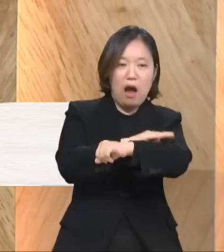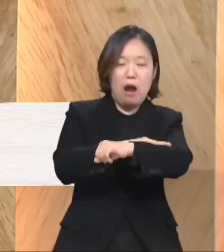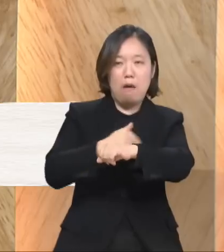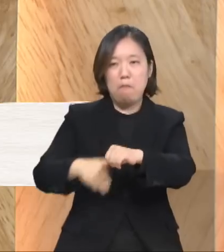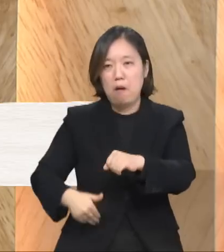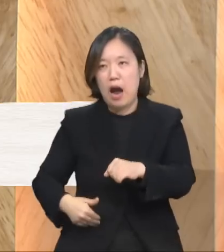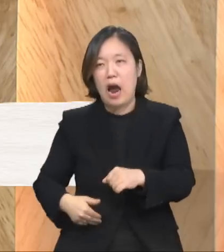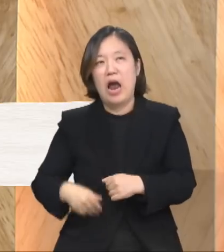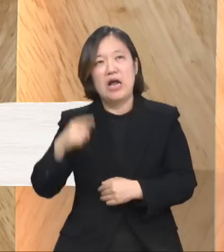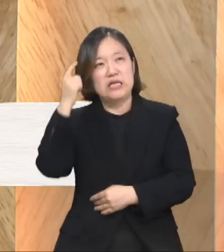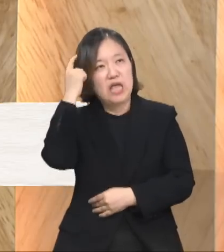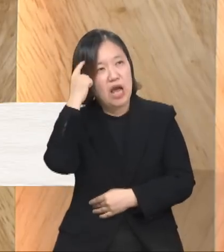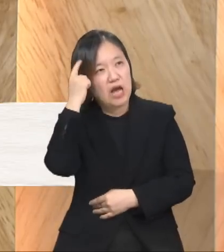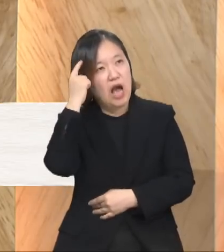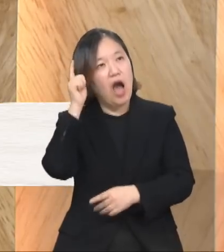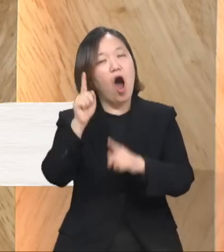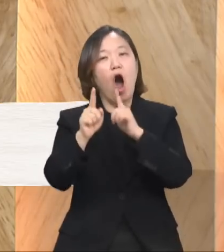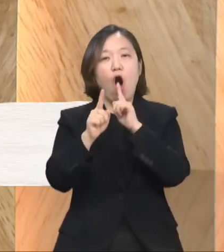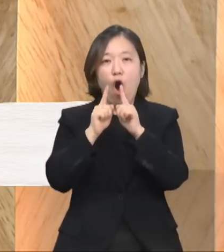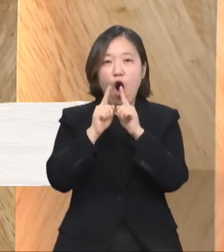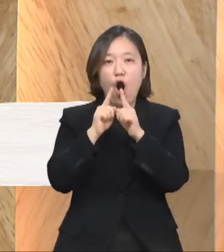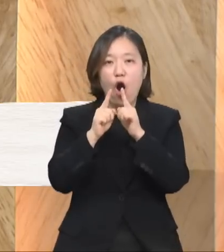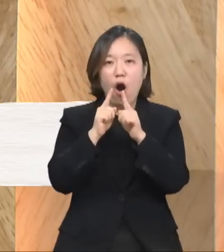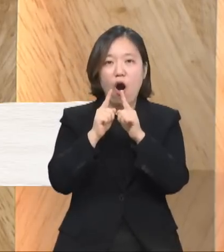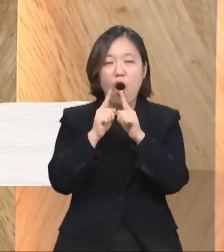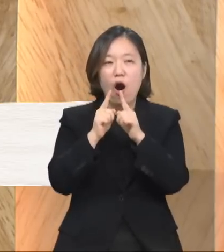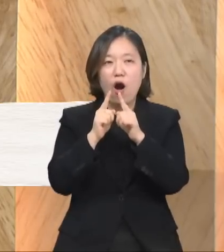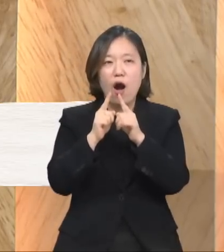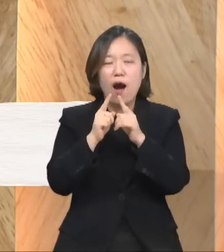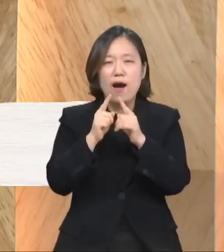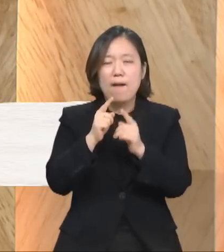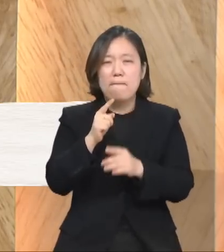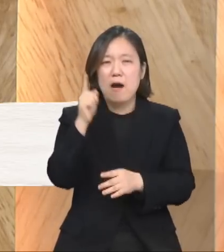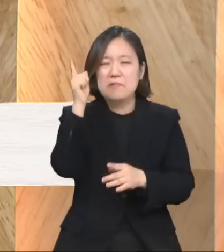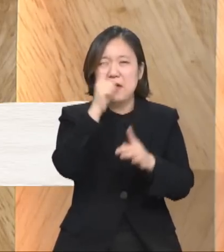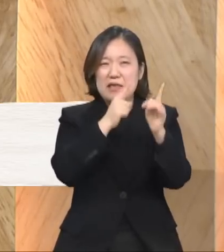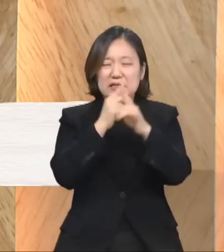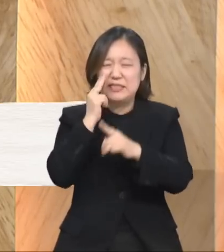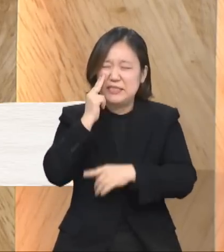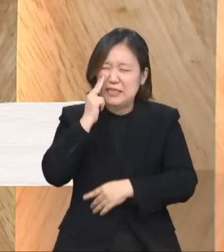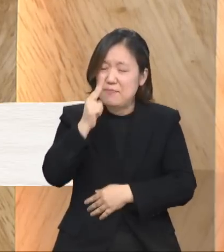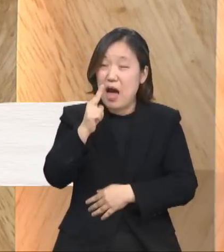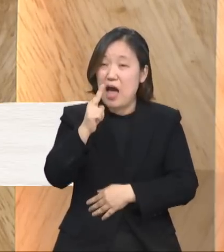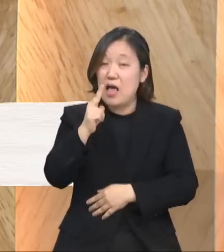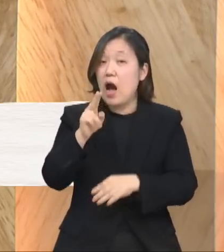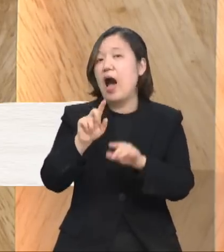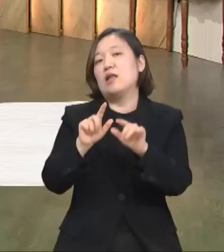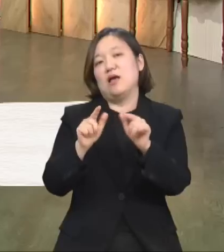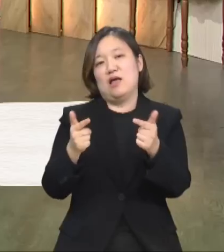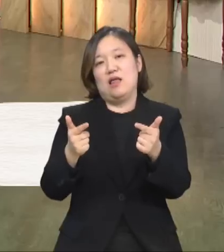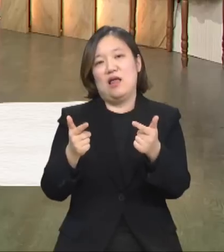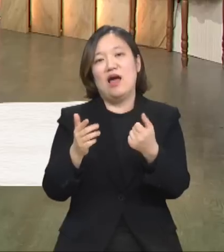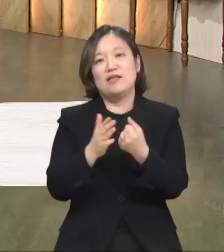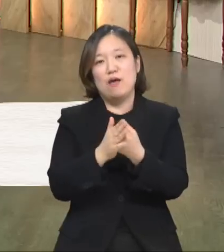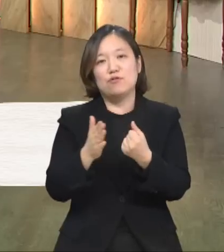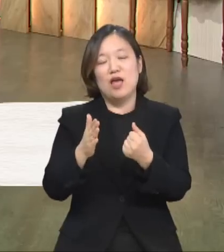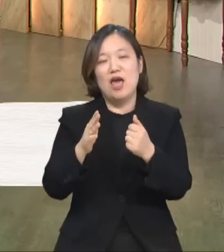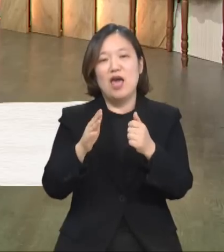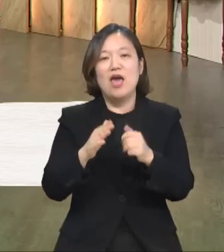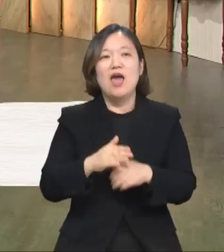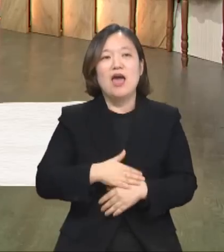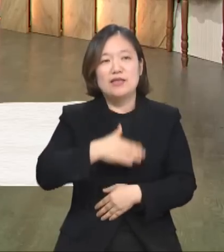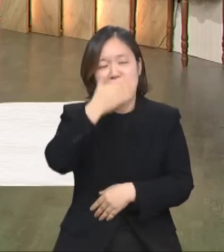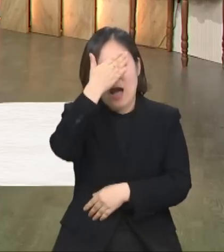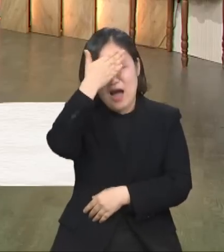인지도 언어도 많이 손상되지 않았다고 합니다 참 다행입니다